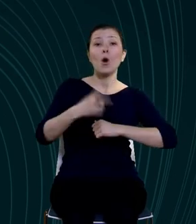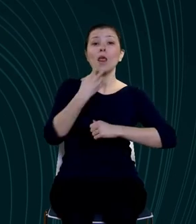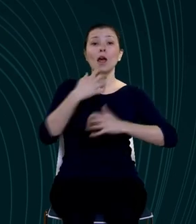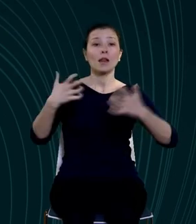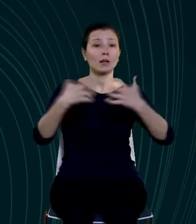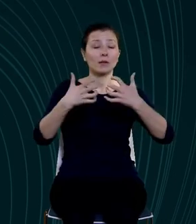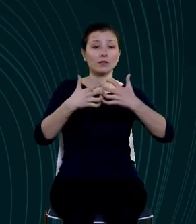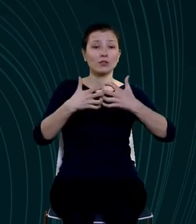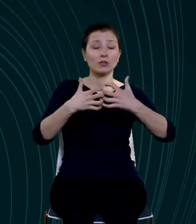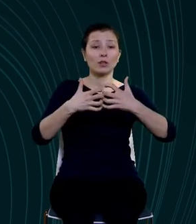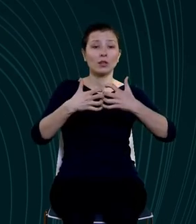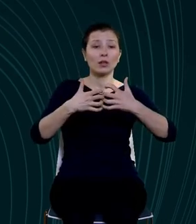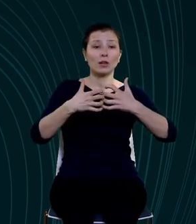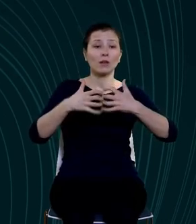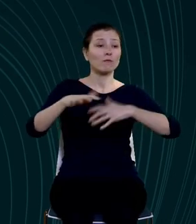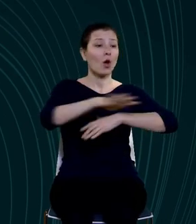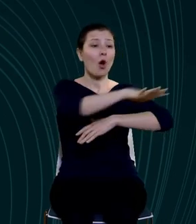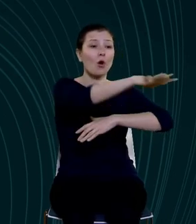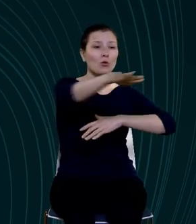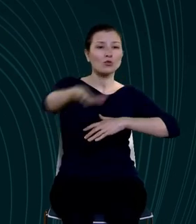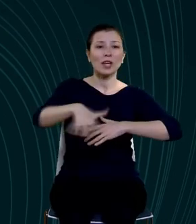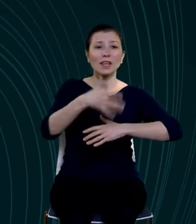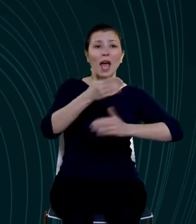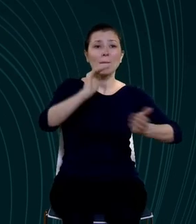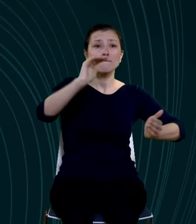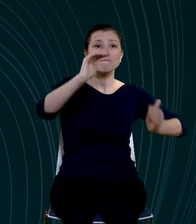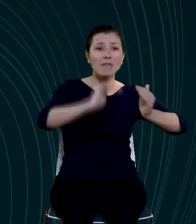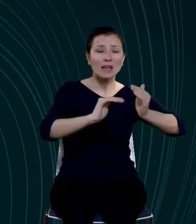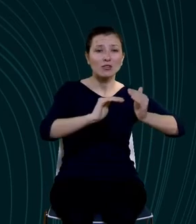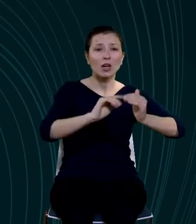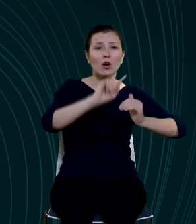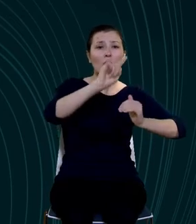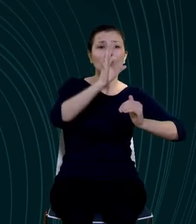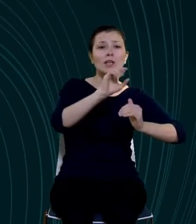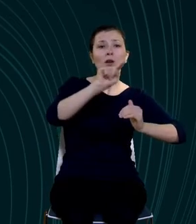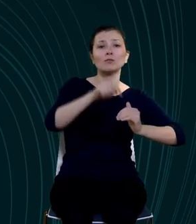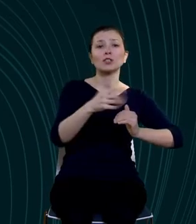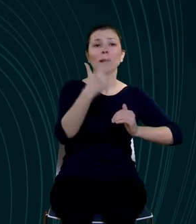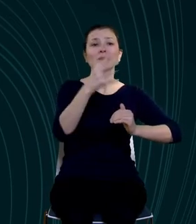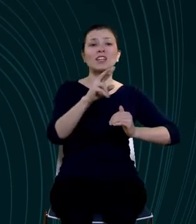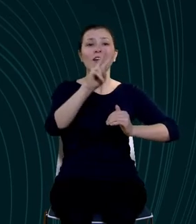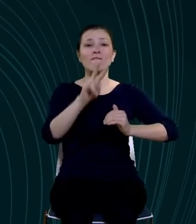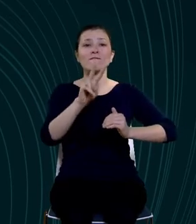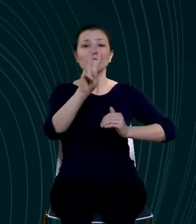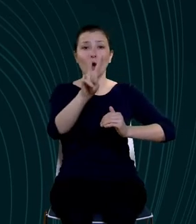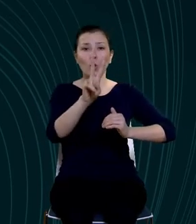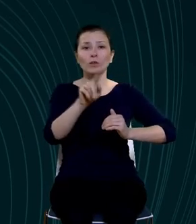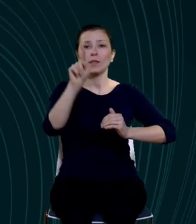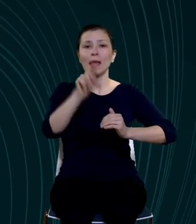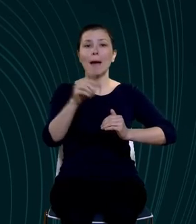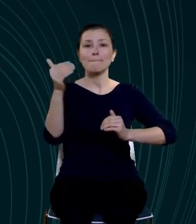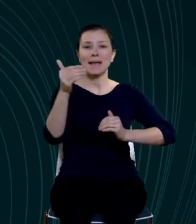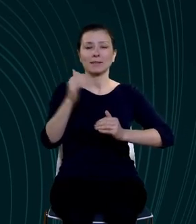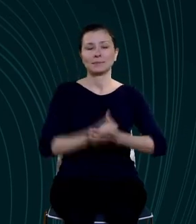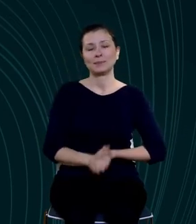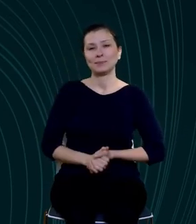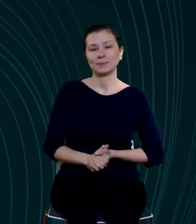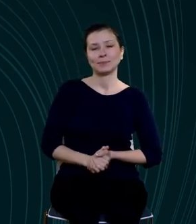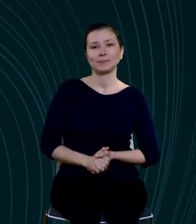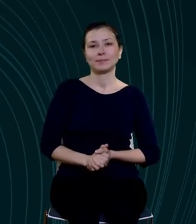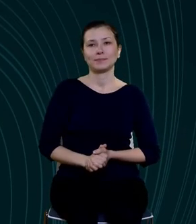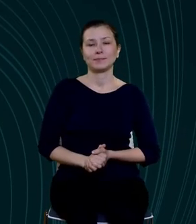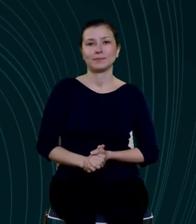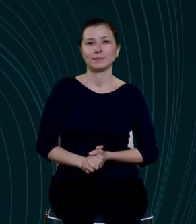w otoczeniu tej stacji bazowej zmalało. To tak mniej więcej o 0,5 V na metr można powiedzieć, że poziom PEM spadł.